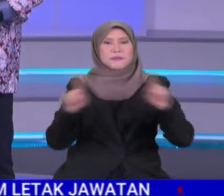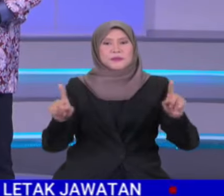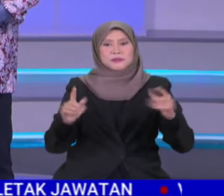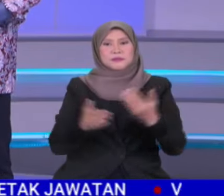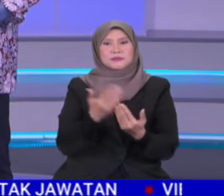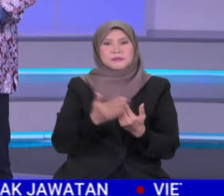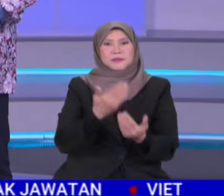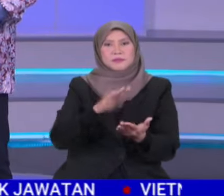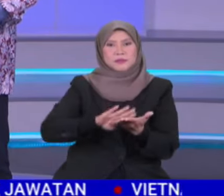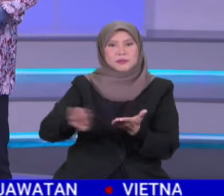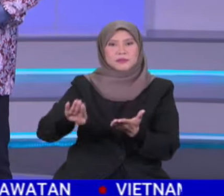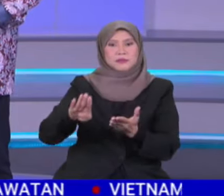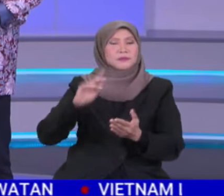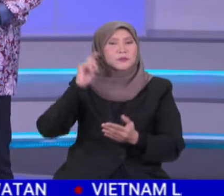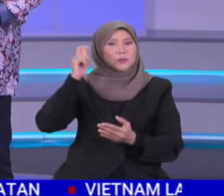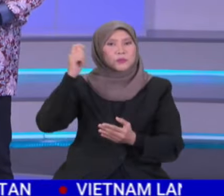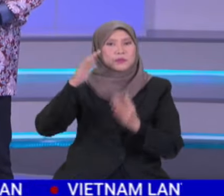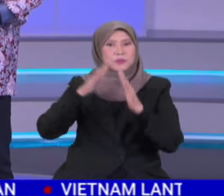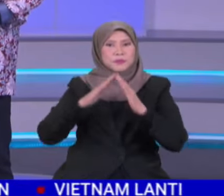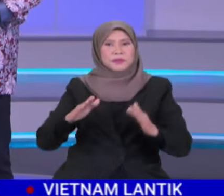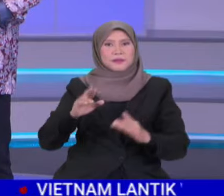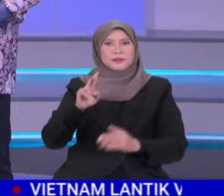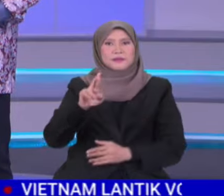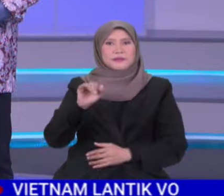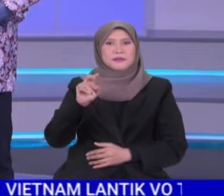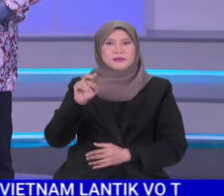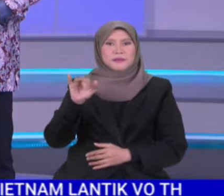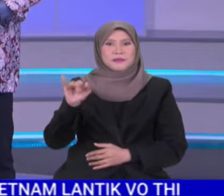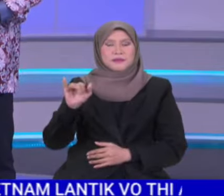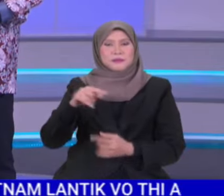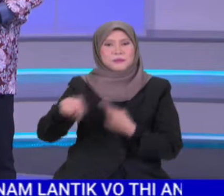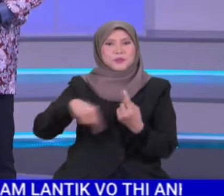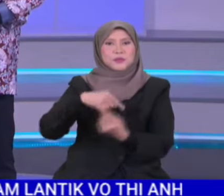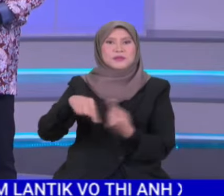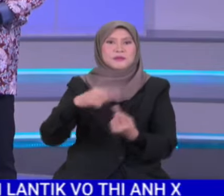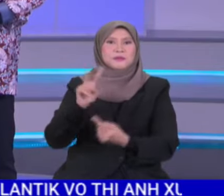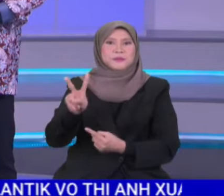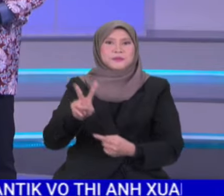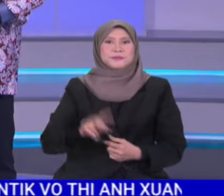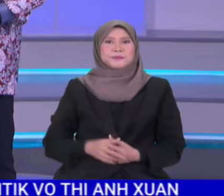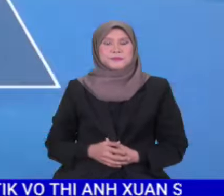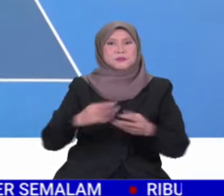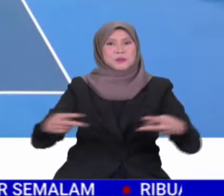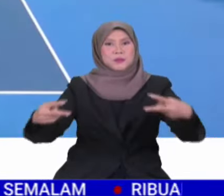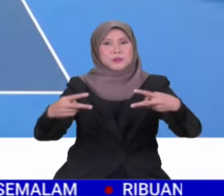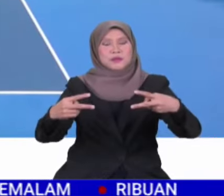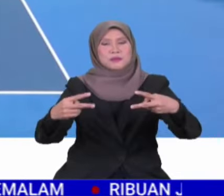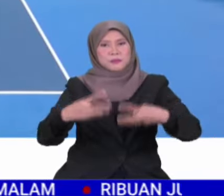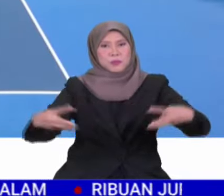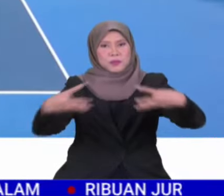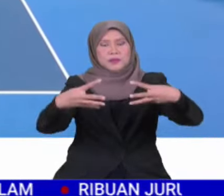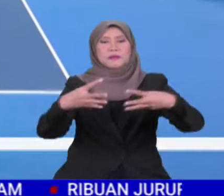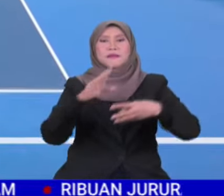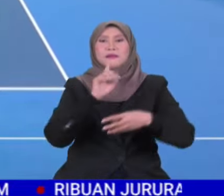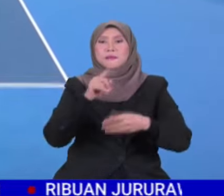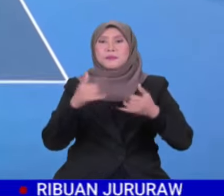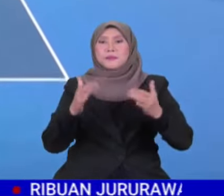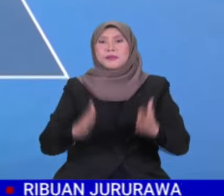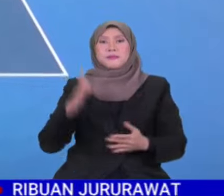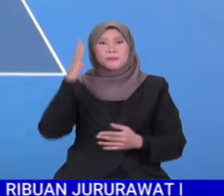mudah menyingkirkan wakil tuan rumah Rinki Hijikata di pusingan kedua. Di jadual berdepan, pemain